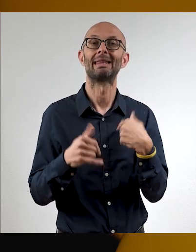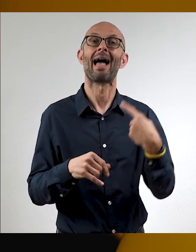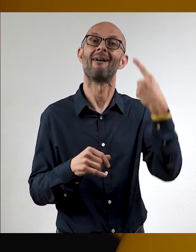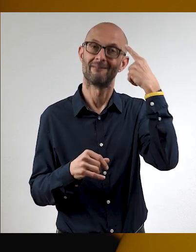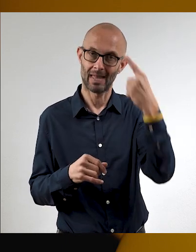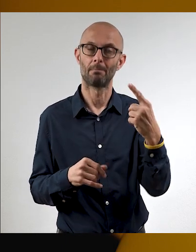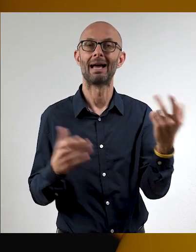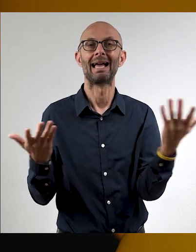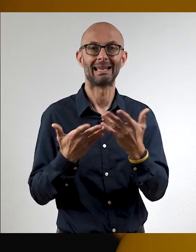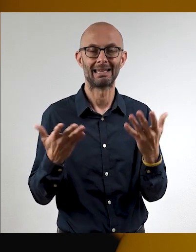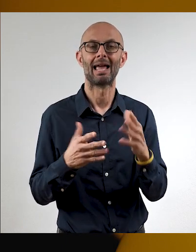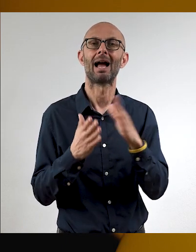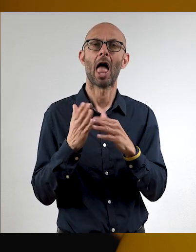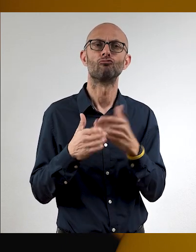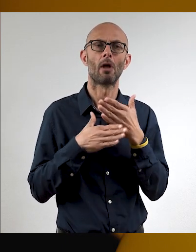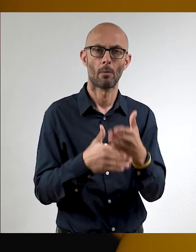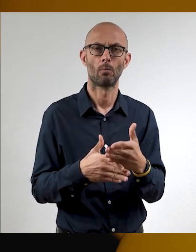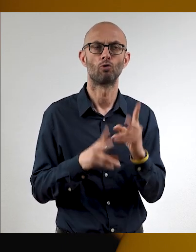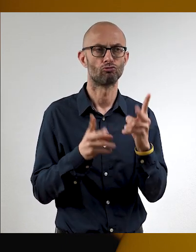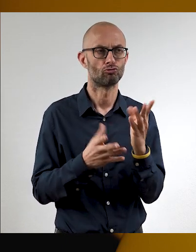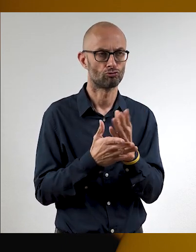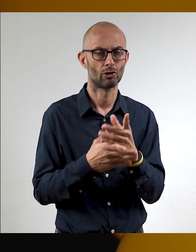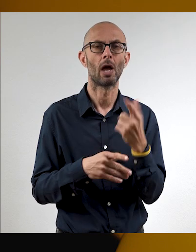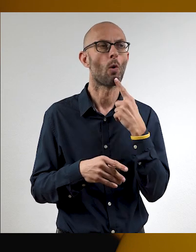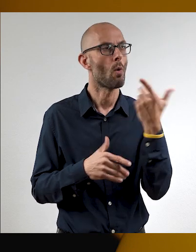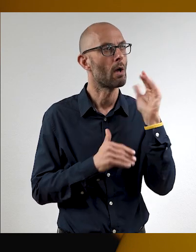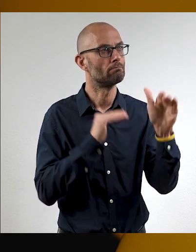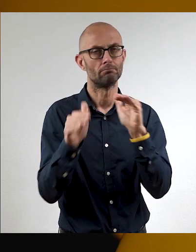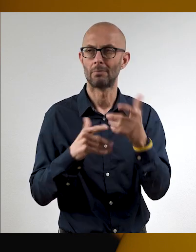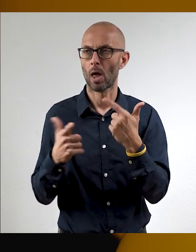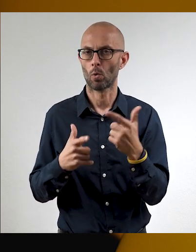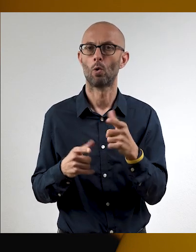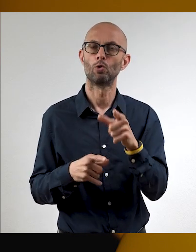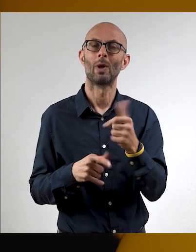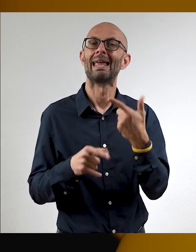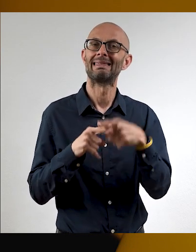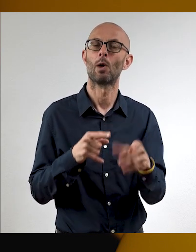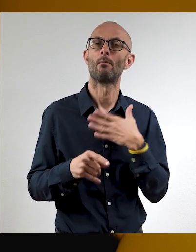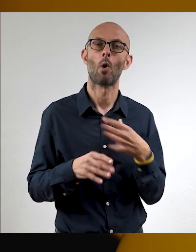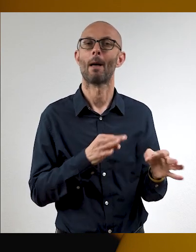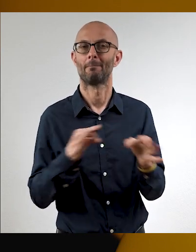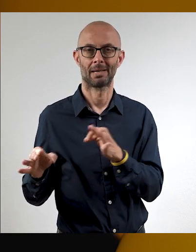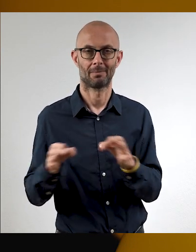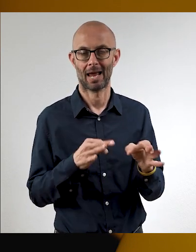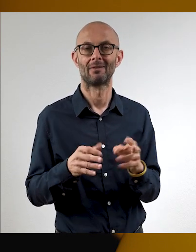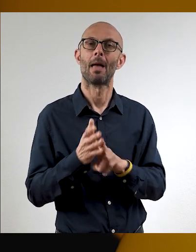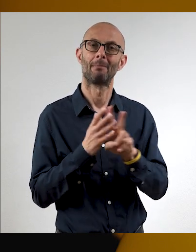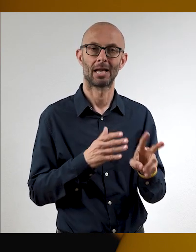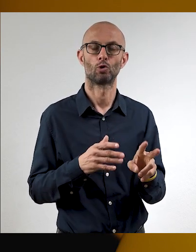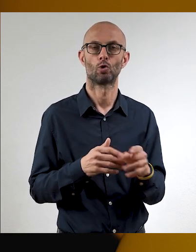vem, kakšna pomoč je na voljo, na koga se lahko obračamo. Skratka, to je del moje priprave,